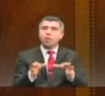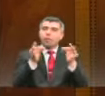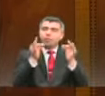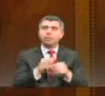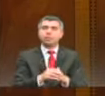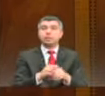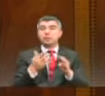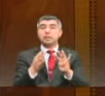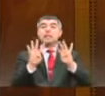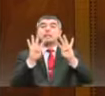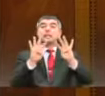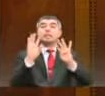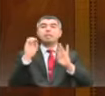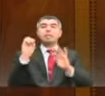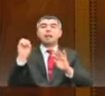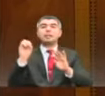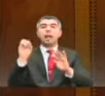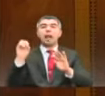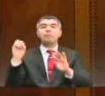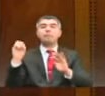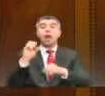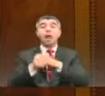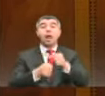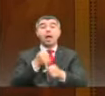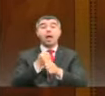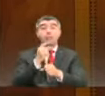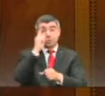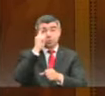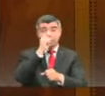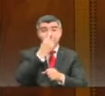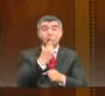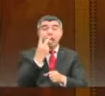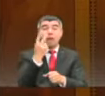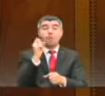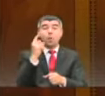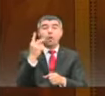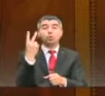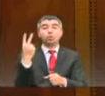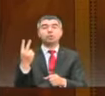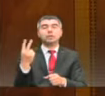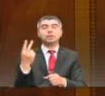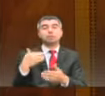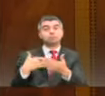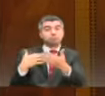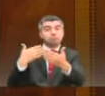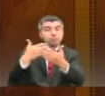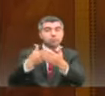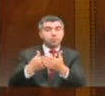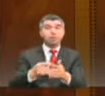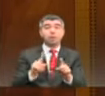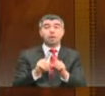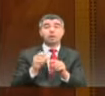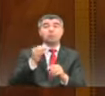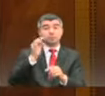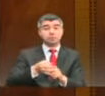إنتاج 800,000 وحدة سنوية سكنية في أفق 2021 لتقليص العجز والحد